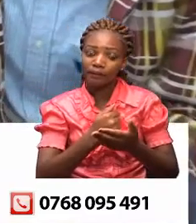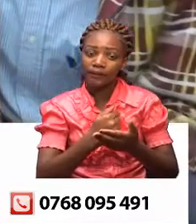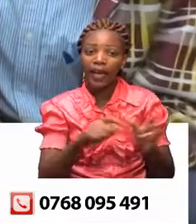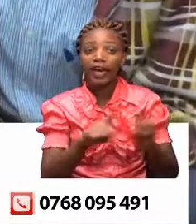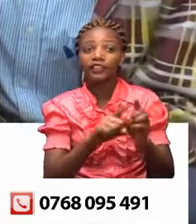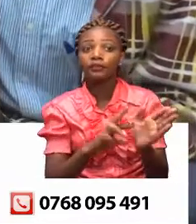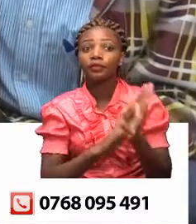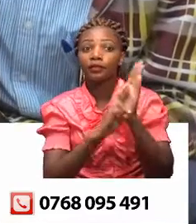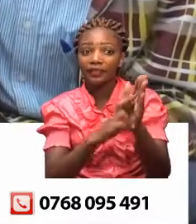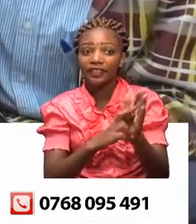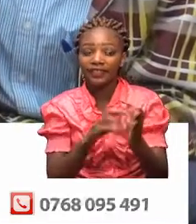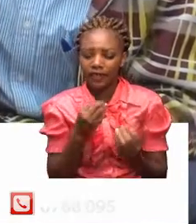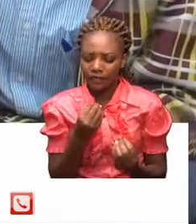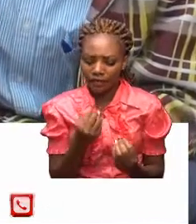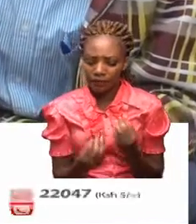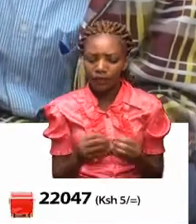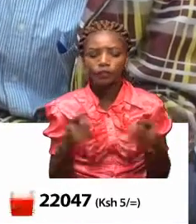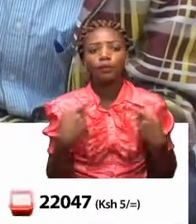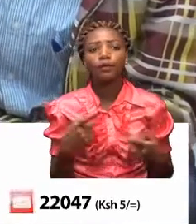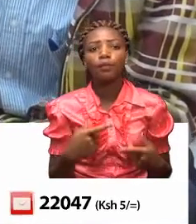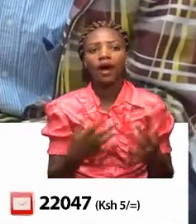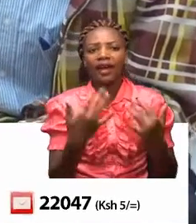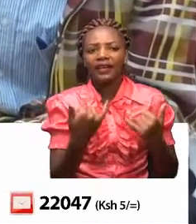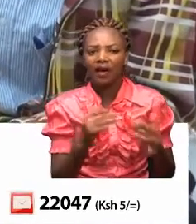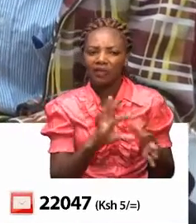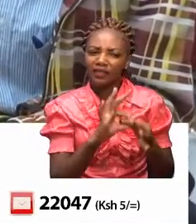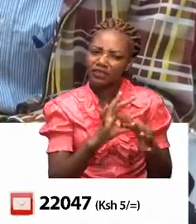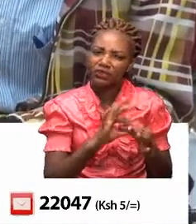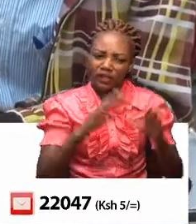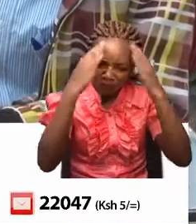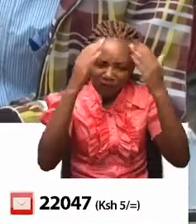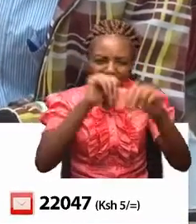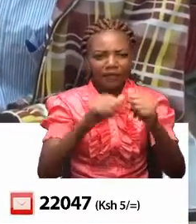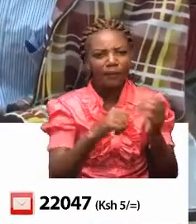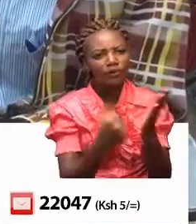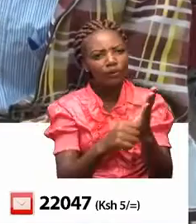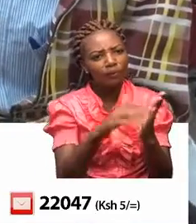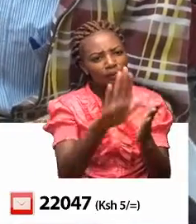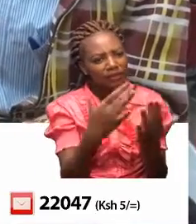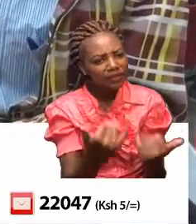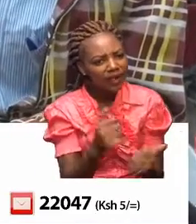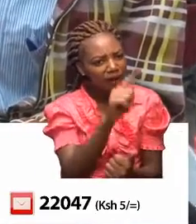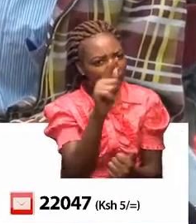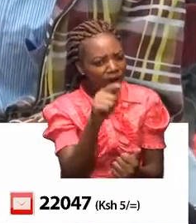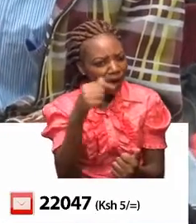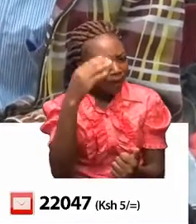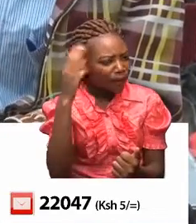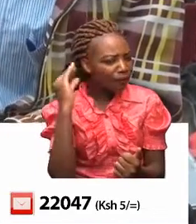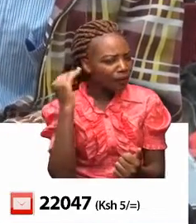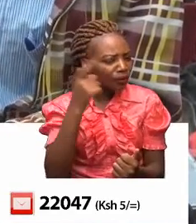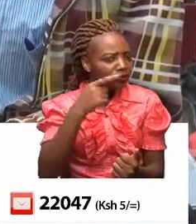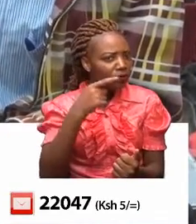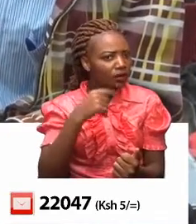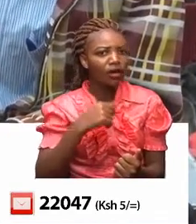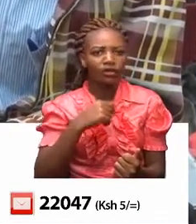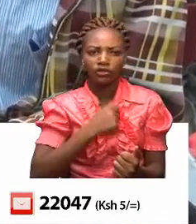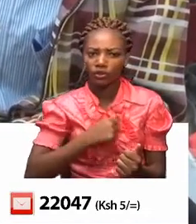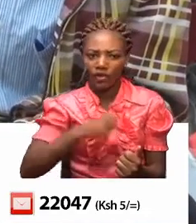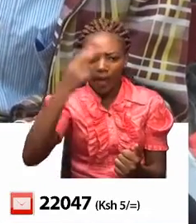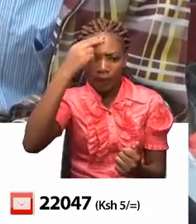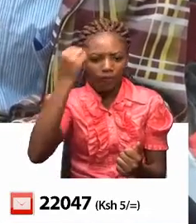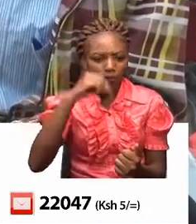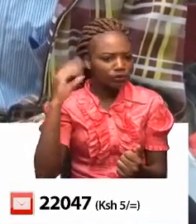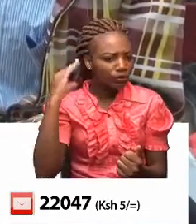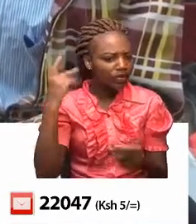kama walemavu. Je, baraza hili limeweza kushughulikia masuala yenu? Kwa sababu kuna wale ambao huwa wanalalamika kwamba